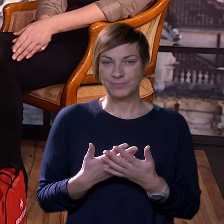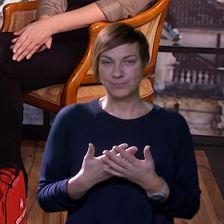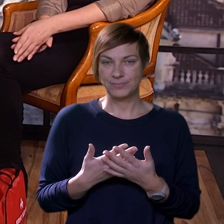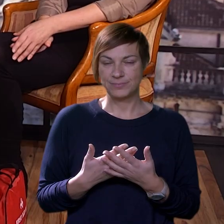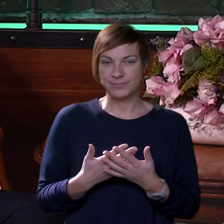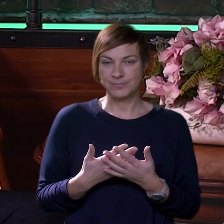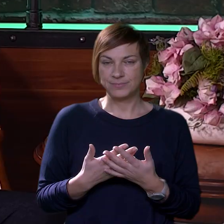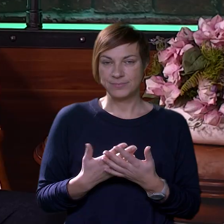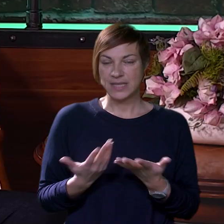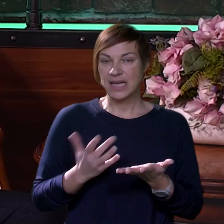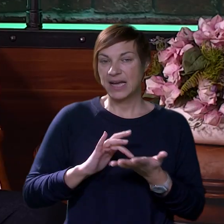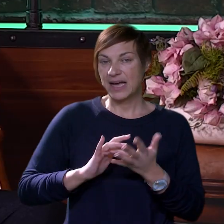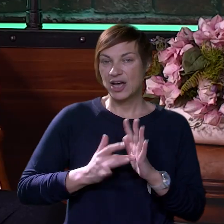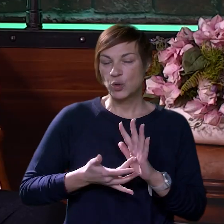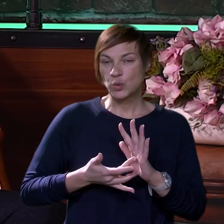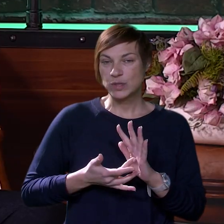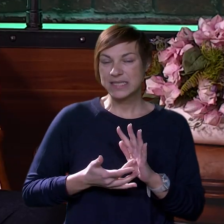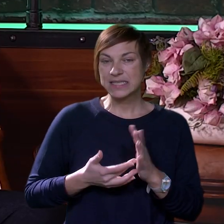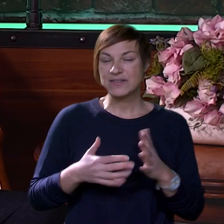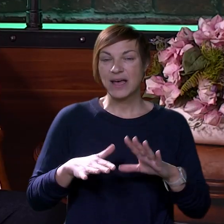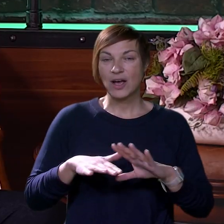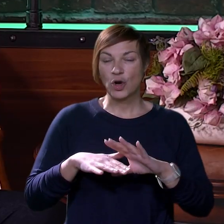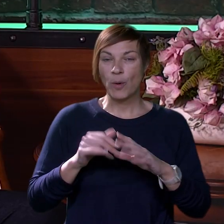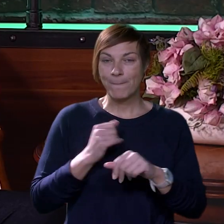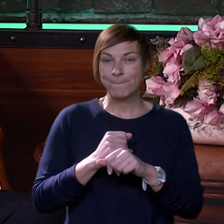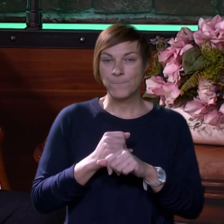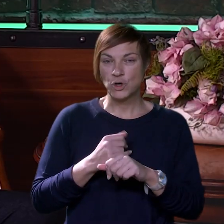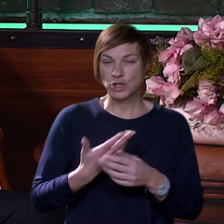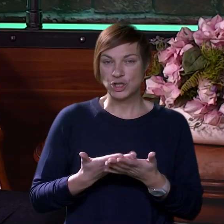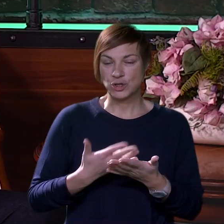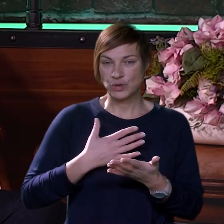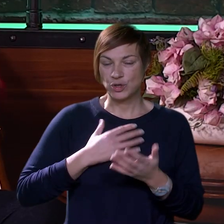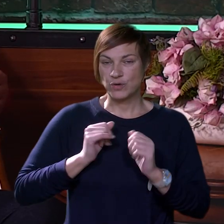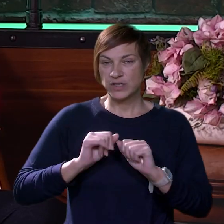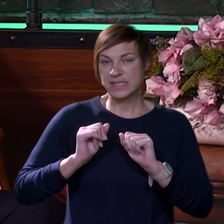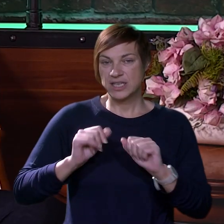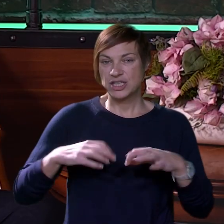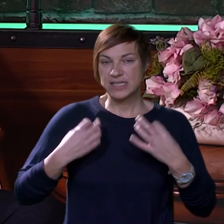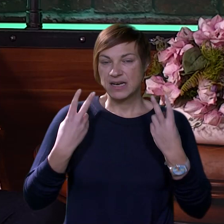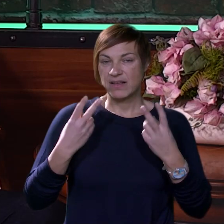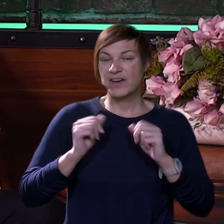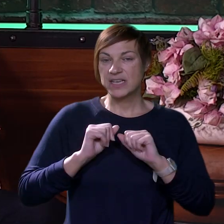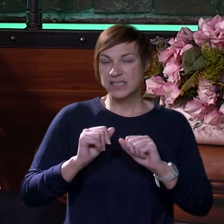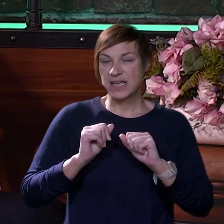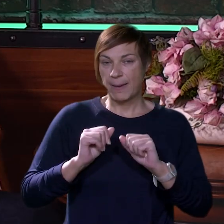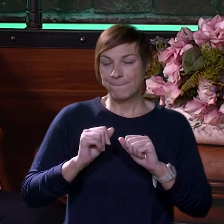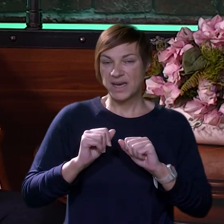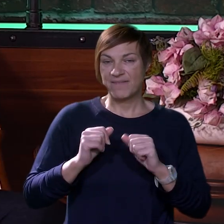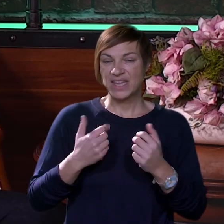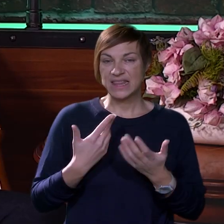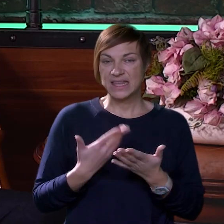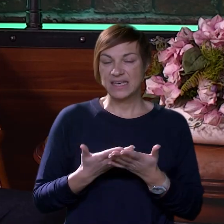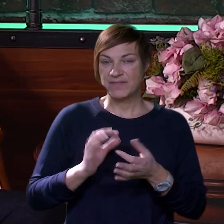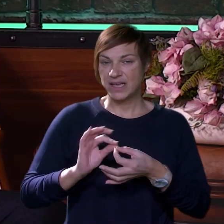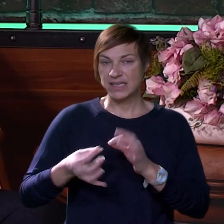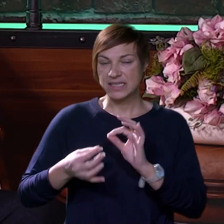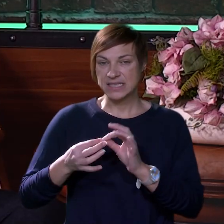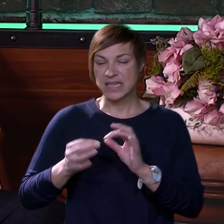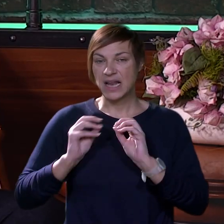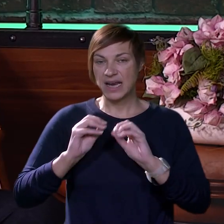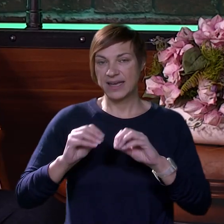način? Kao u svemu, u svakom poslu, tako i u ovoj zaštiti zdravlja, bitna je preventiva. Dakle,